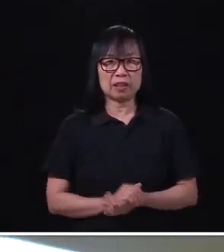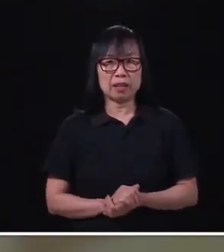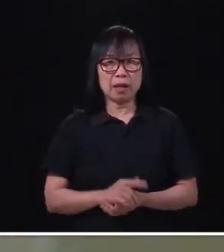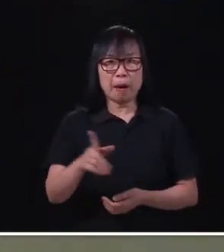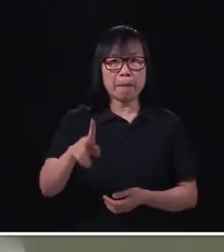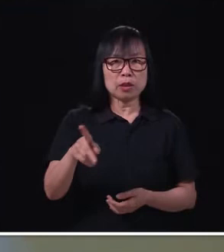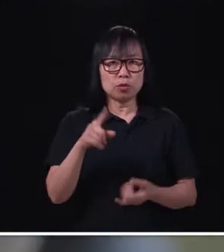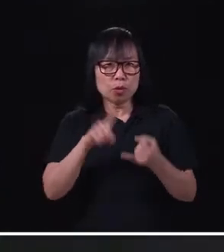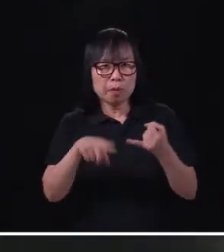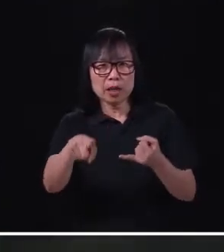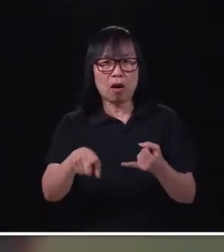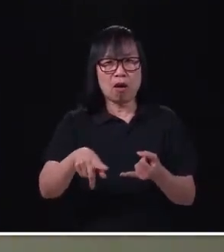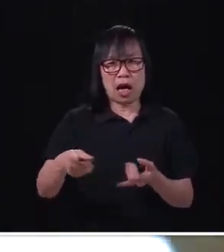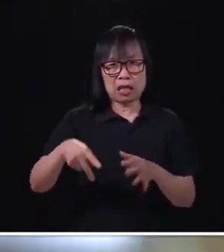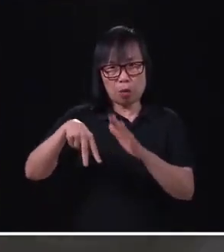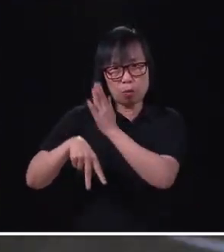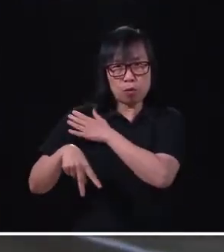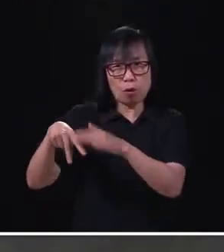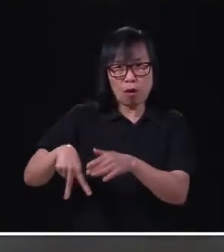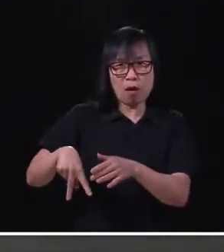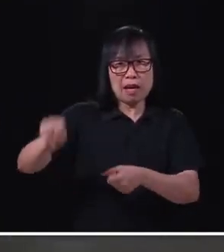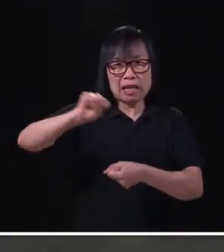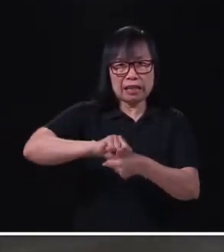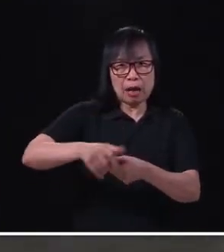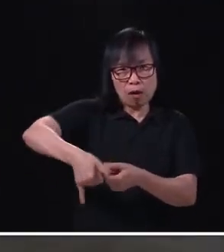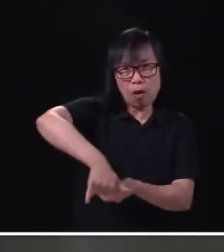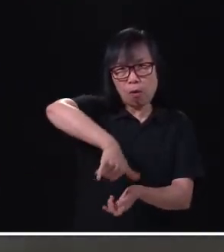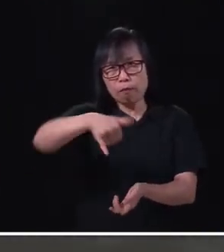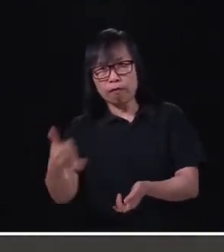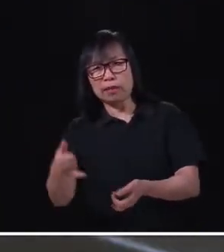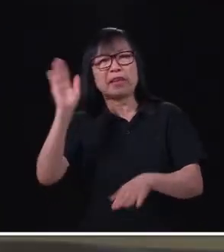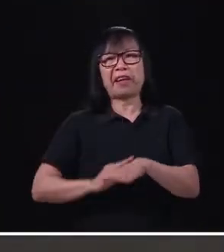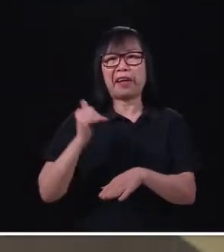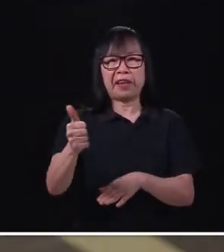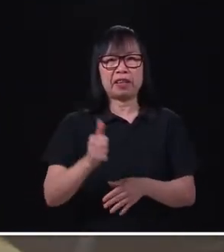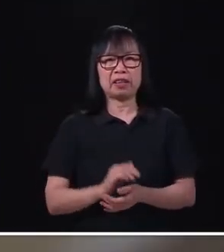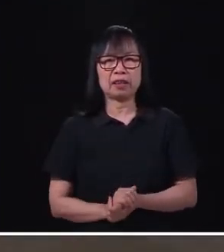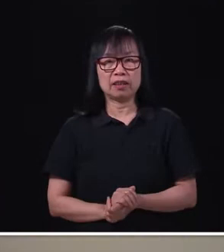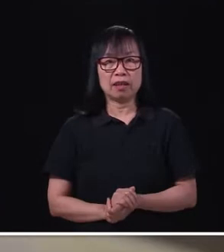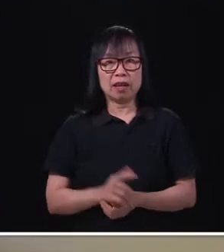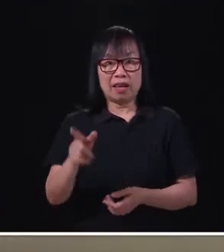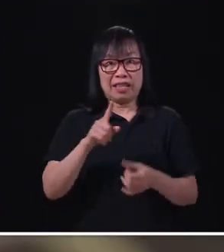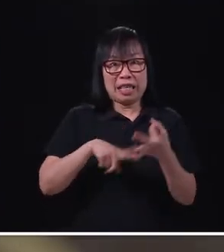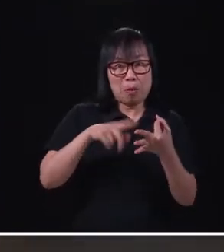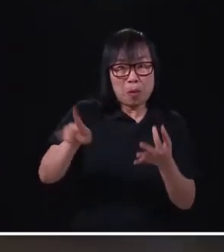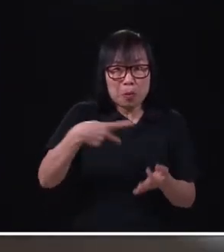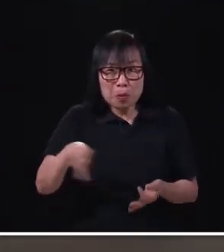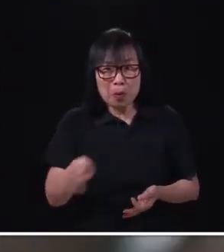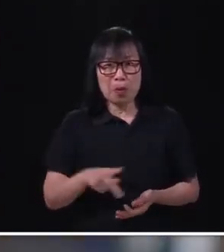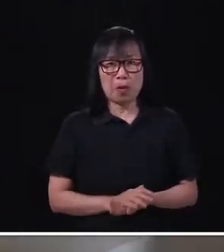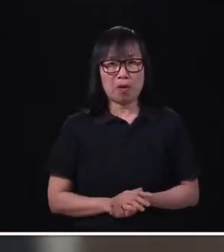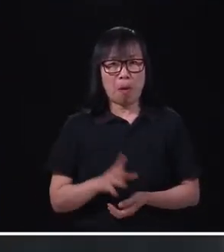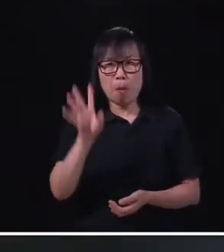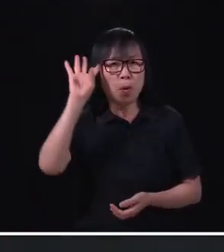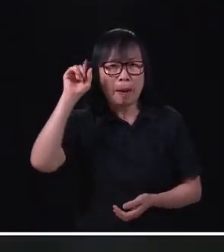喂，不過如果你最尾嗰下右腳落地之前再加個後空翻，咁就勁啦！ 喂，豪哥跳舞嘅啫